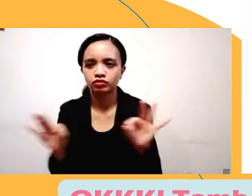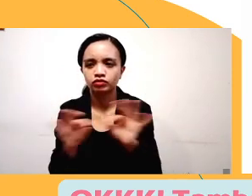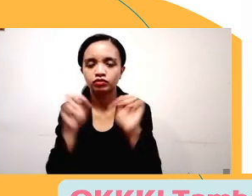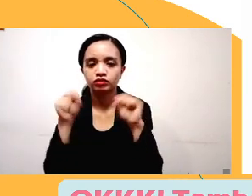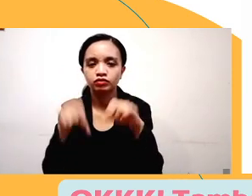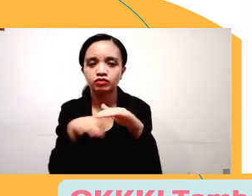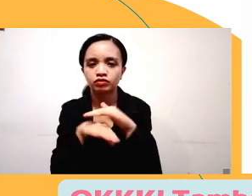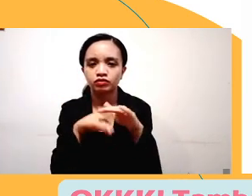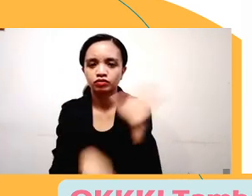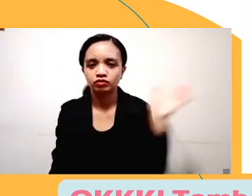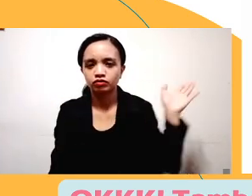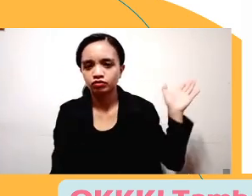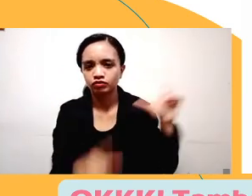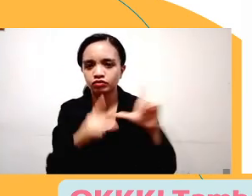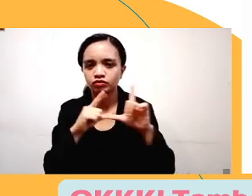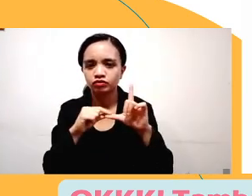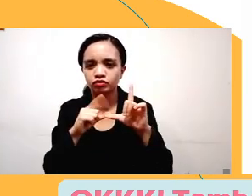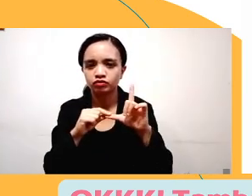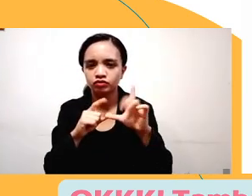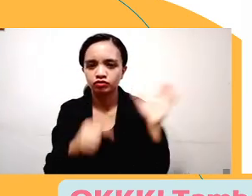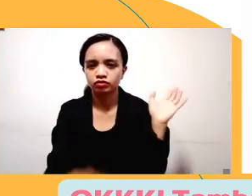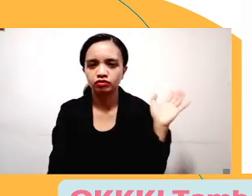sa